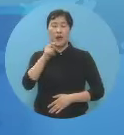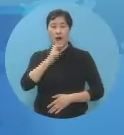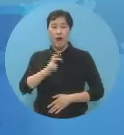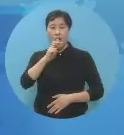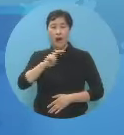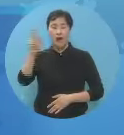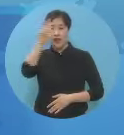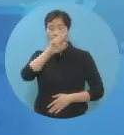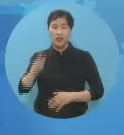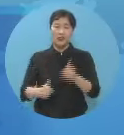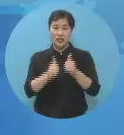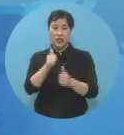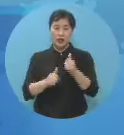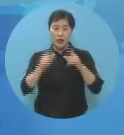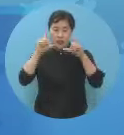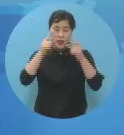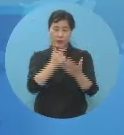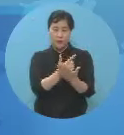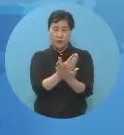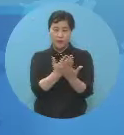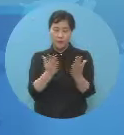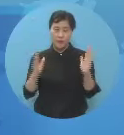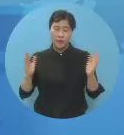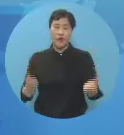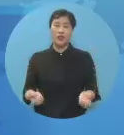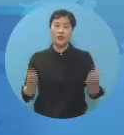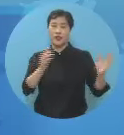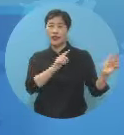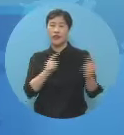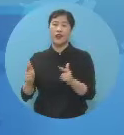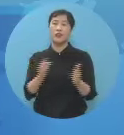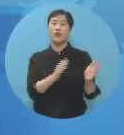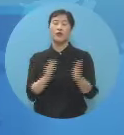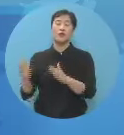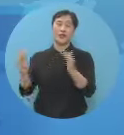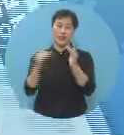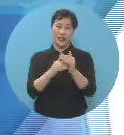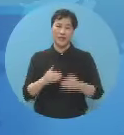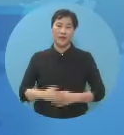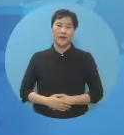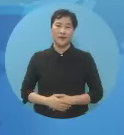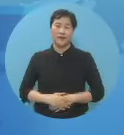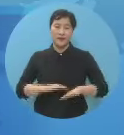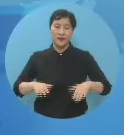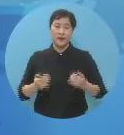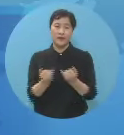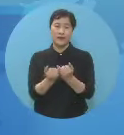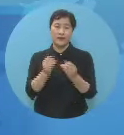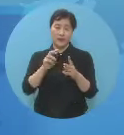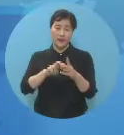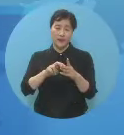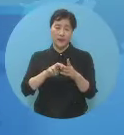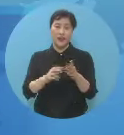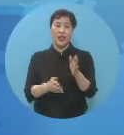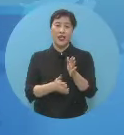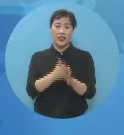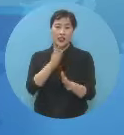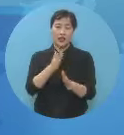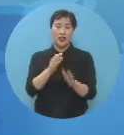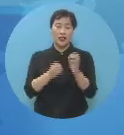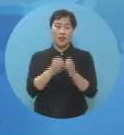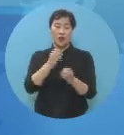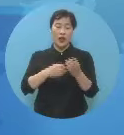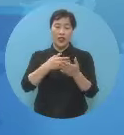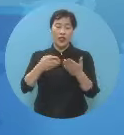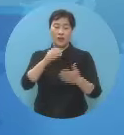전국 경연대회, 우주항공 사진 공모전 등 풍성한 행사가 열립니다. 전남 여성플라자는 시와 그림이